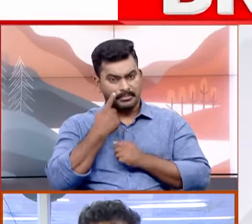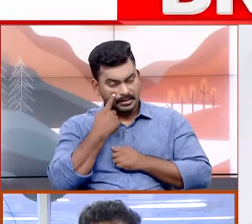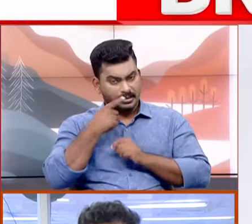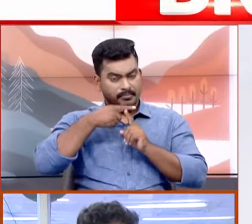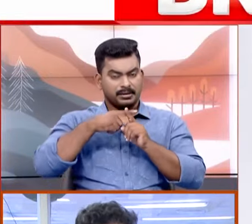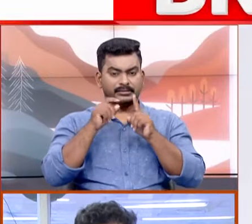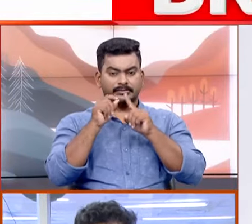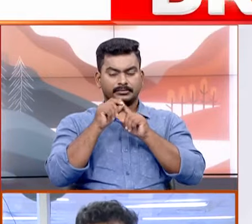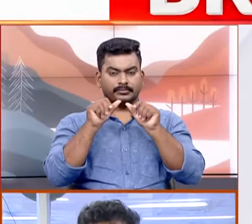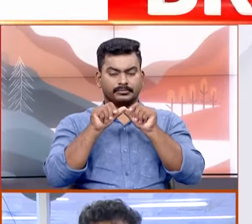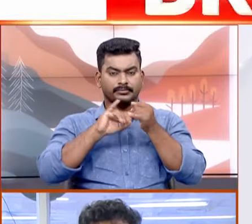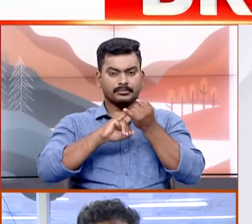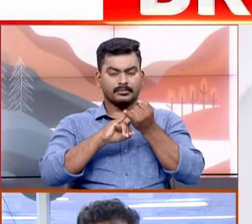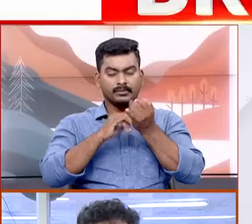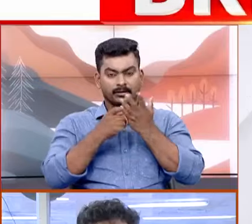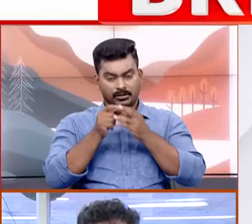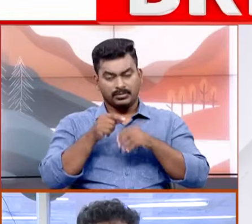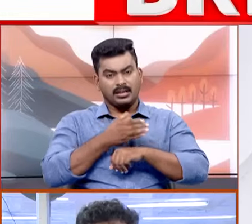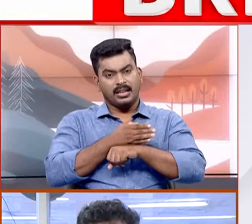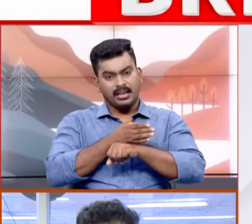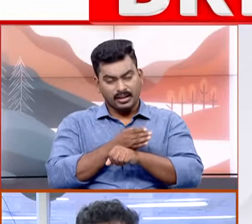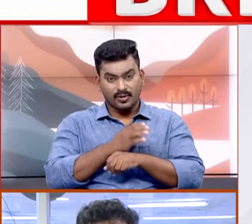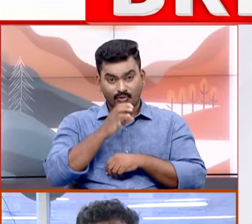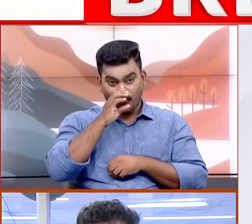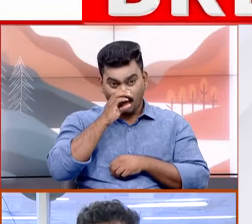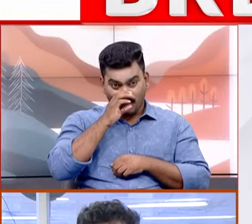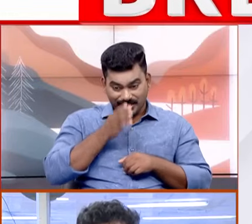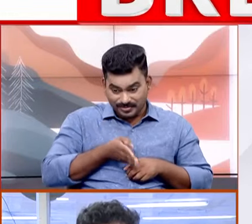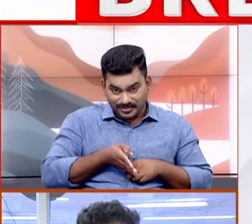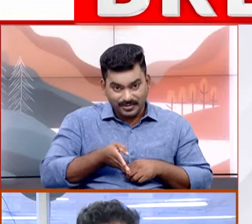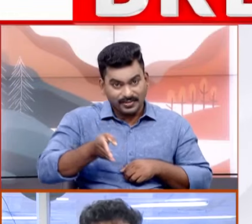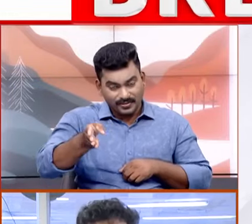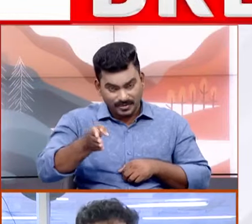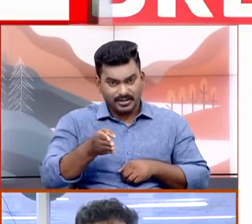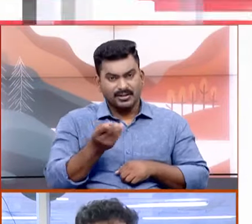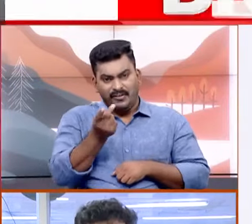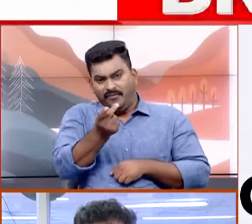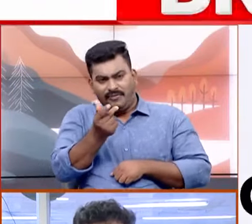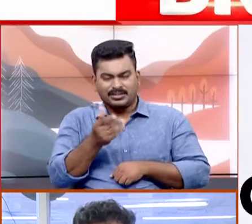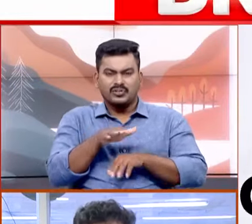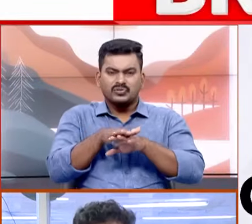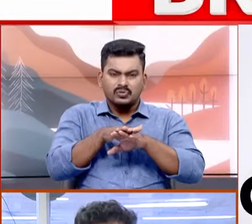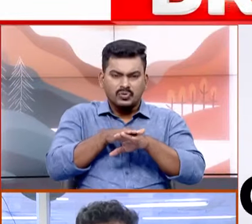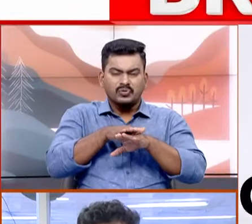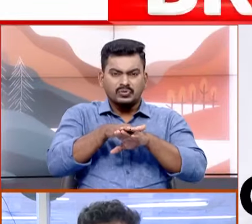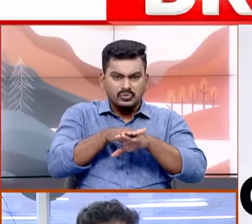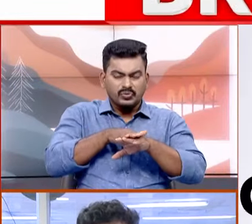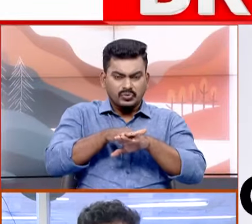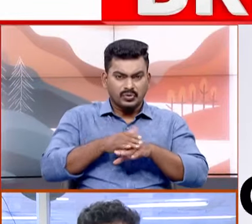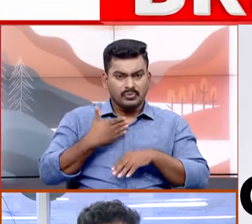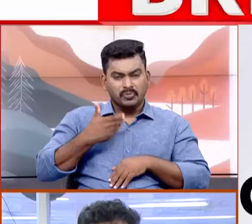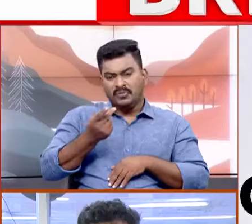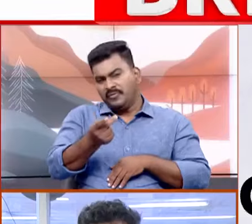അതിനുശേഷവും ഇപ്പോൾ ഈ കോട്ടയം ഏറ്റുമാനൂർ റൂട്ടിലോടുന്ന ട്രെയിനുകൾ അല്പം വേഗത കുറച്ചാണ് ഈ റൂട്ടിലൂടെ ഓടുന്നത്. സ്ഥിരം ഓടുന്ന